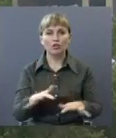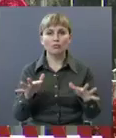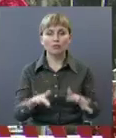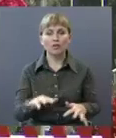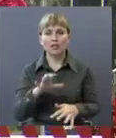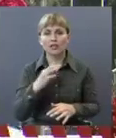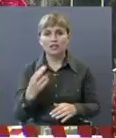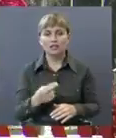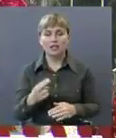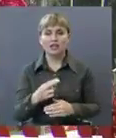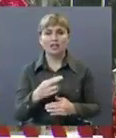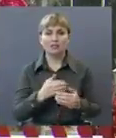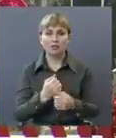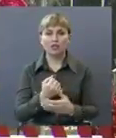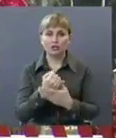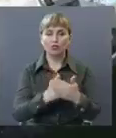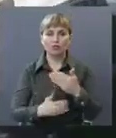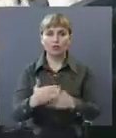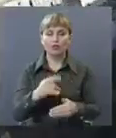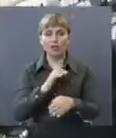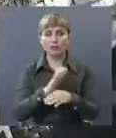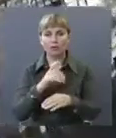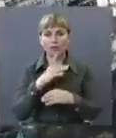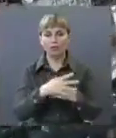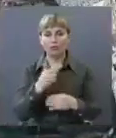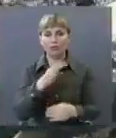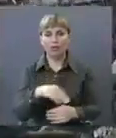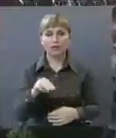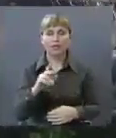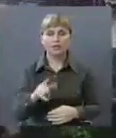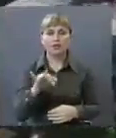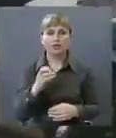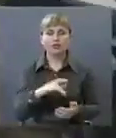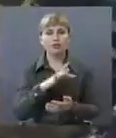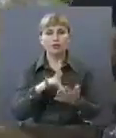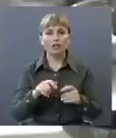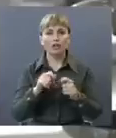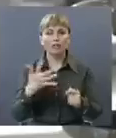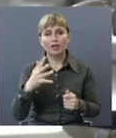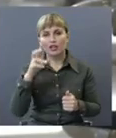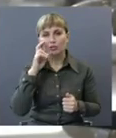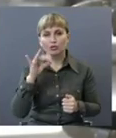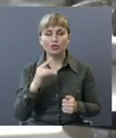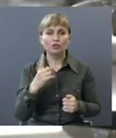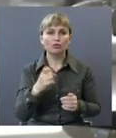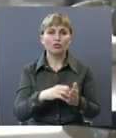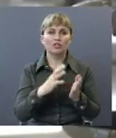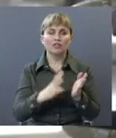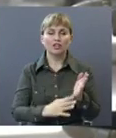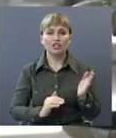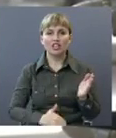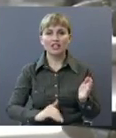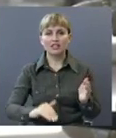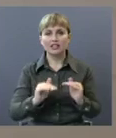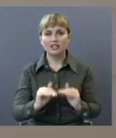на социальную поддержку инвалидов направлено около 2 миллиардов тенге. Кроме того, в городе открыто 5 государственных и 119 частных